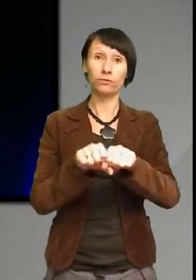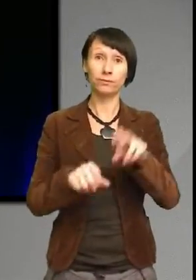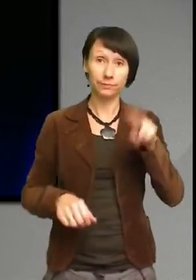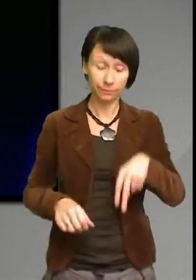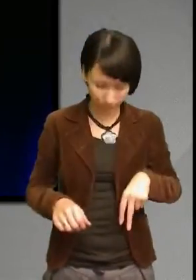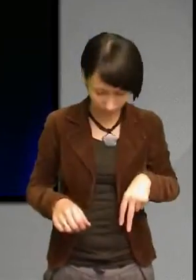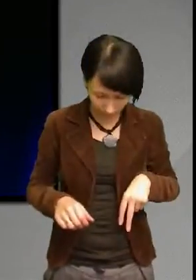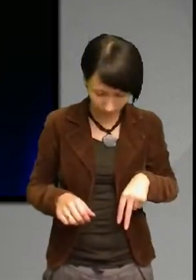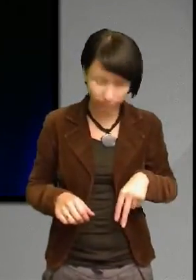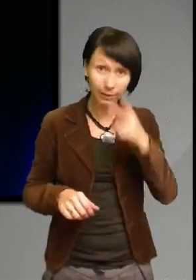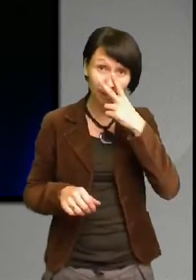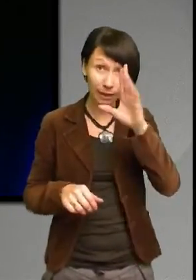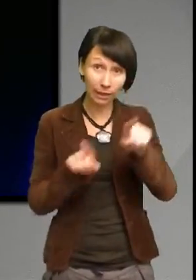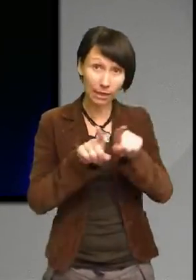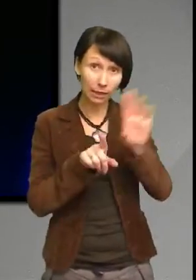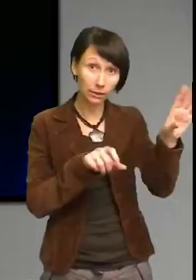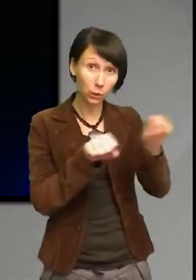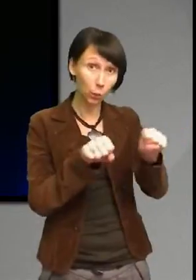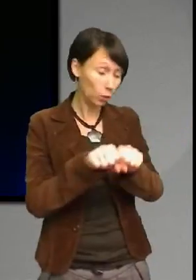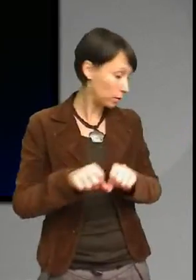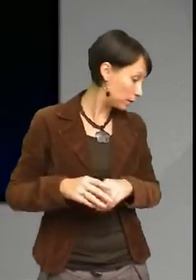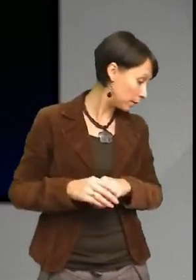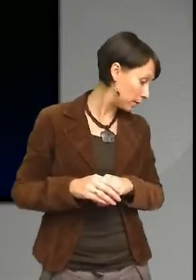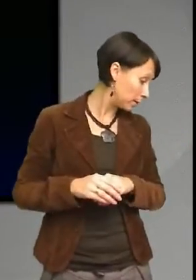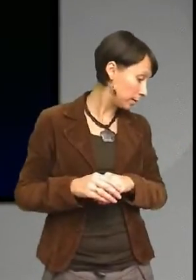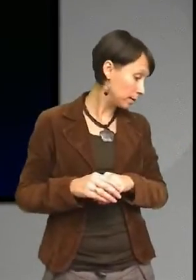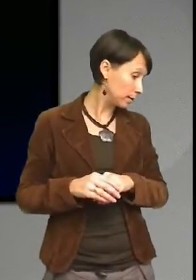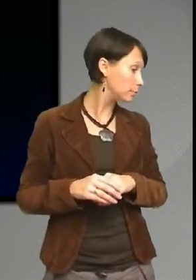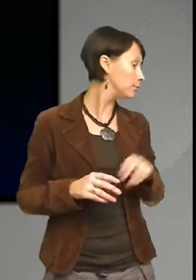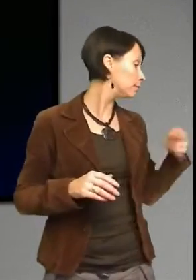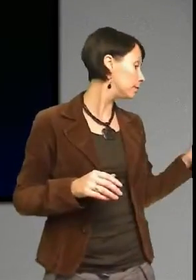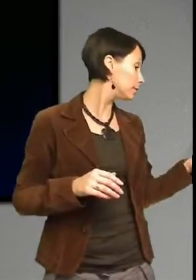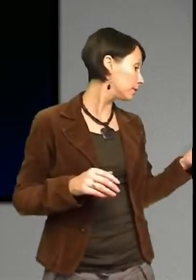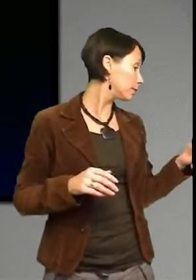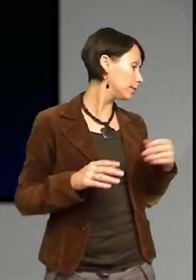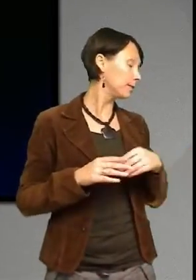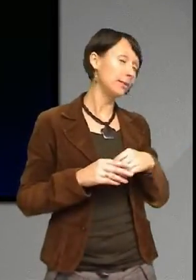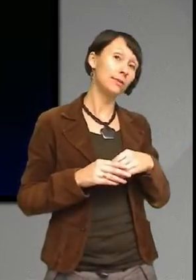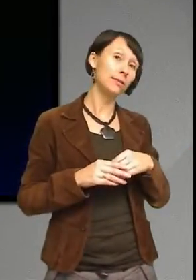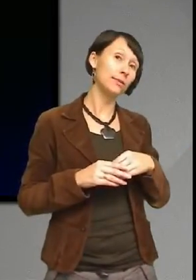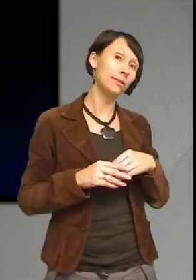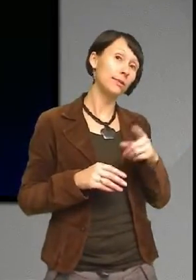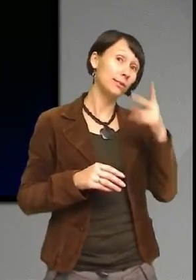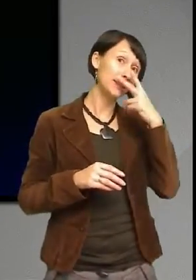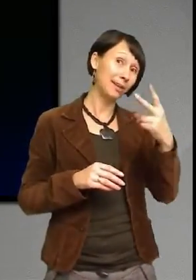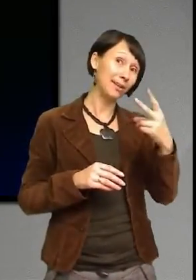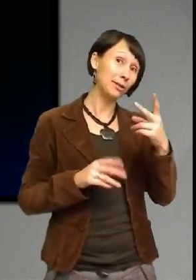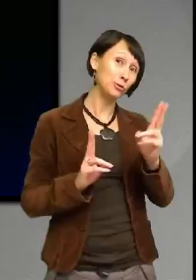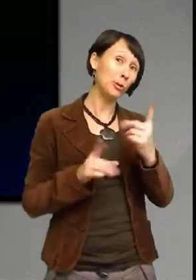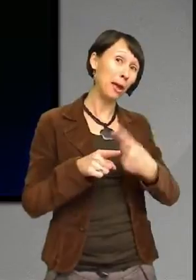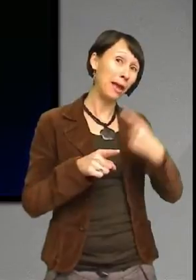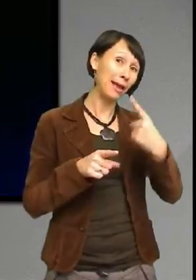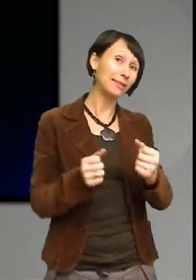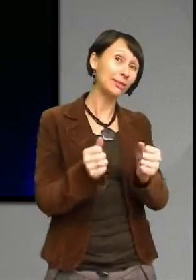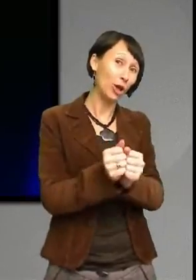Titta sedan på er grannens skor. Och på den personens grannet. Märker ni att i till och med en så banal sak